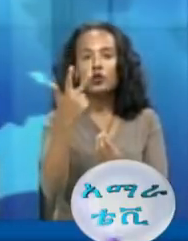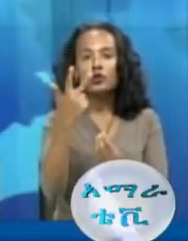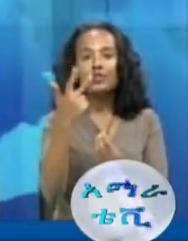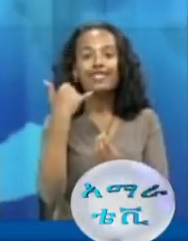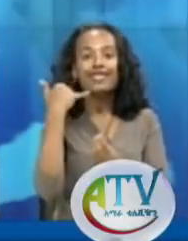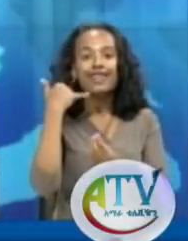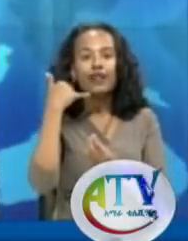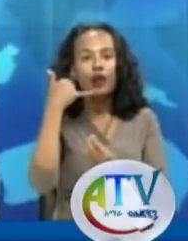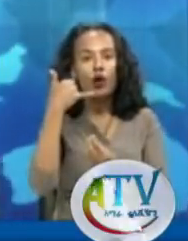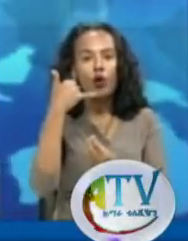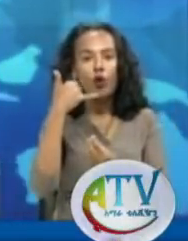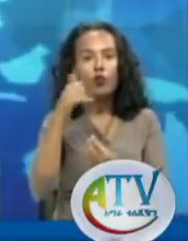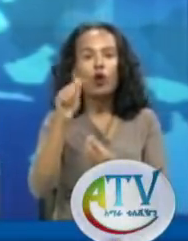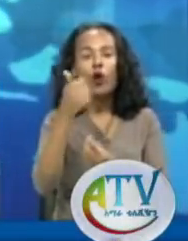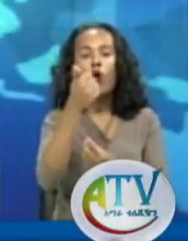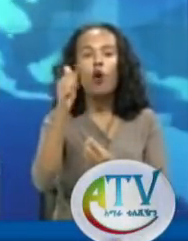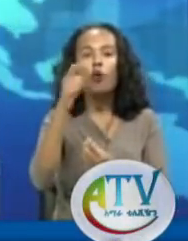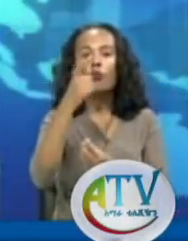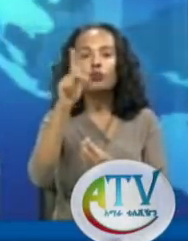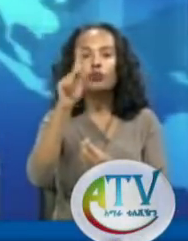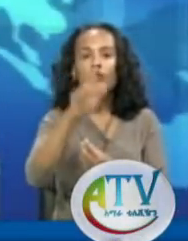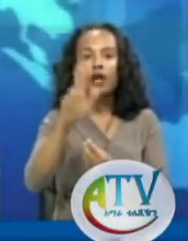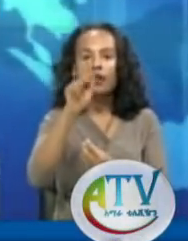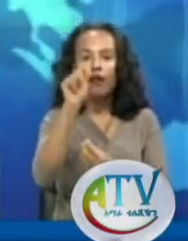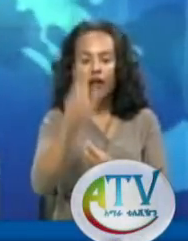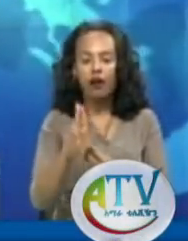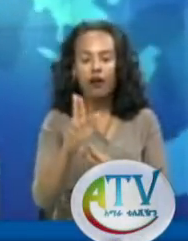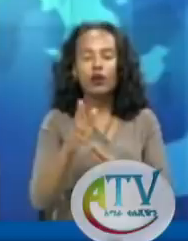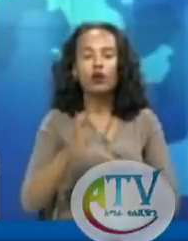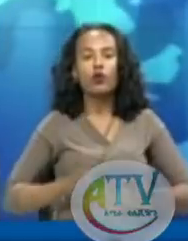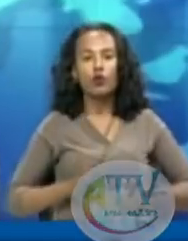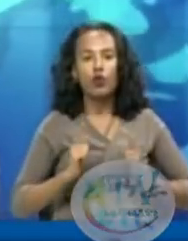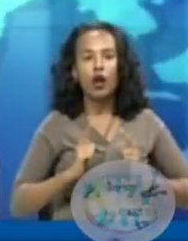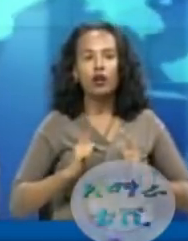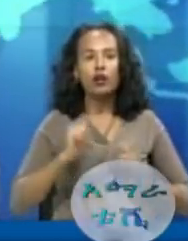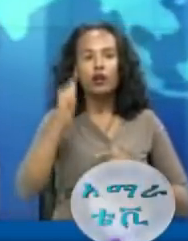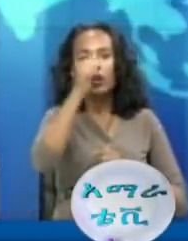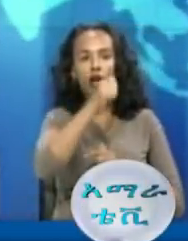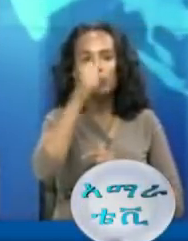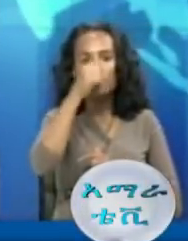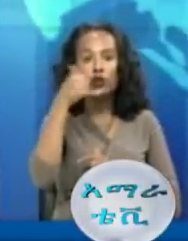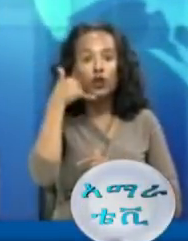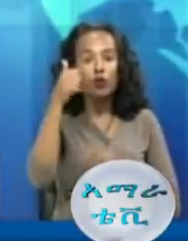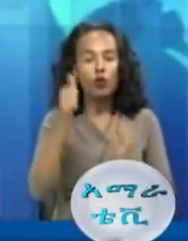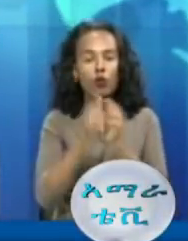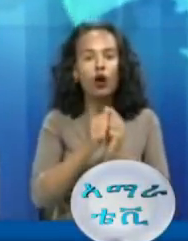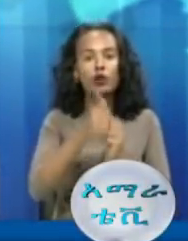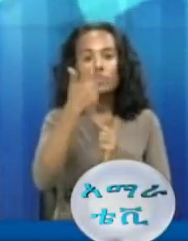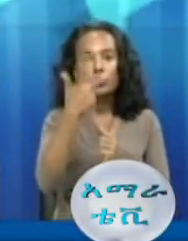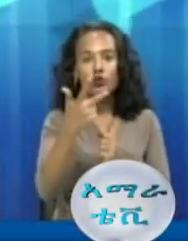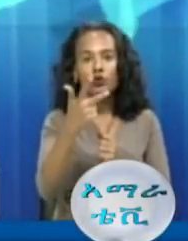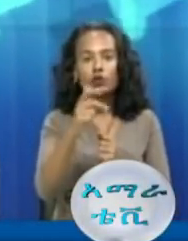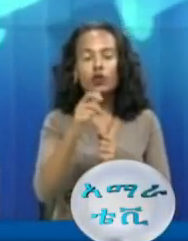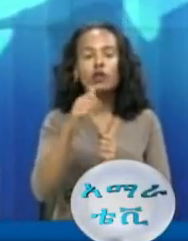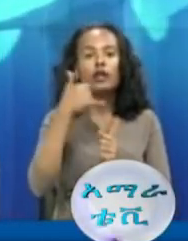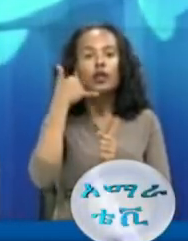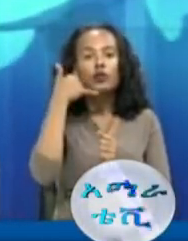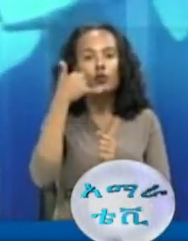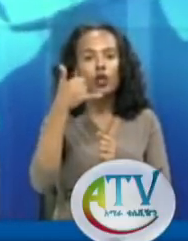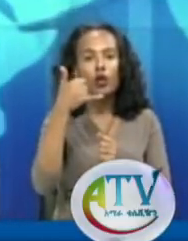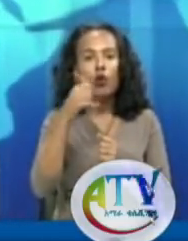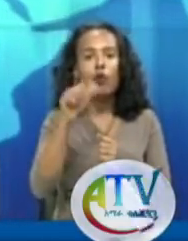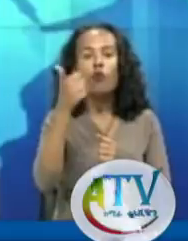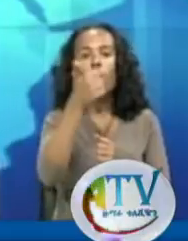የቴሌኮም ኦፕሬተሮች ይኖሩናል። ከኢትዮ ቴሌኮም ጋር ሶስት የቴሌኮም ኦፕሬተሮች ይኖሩናል።